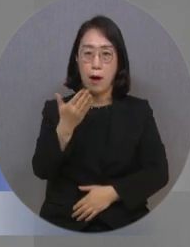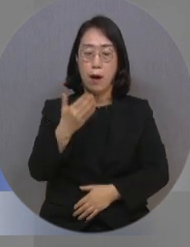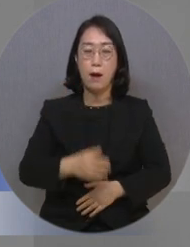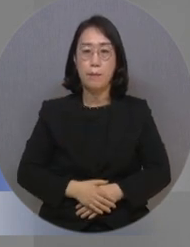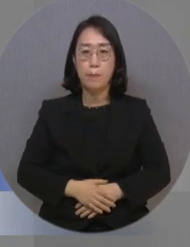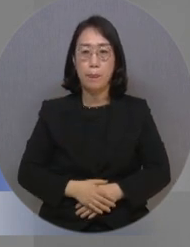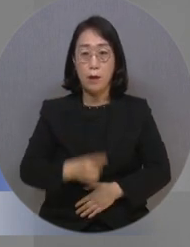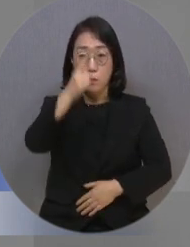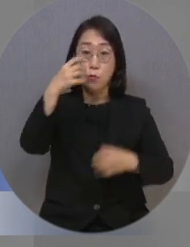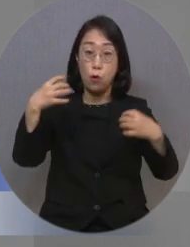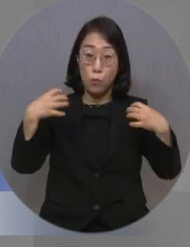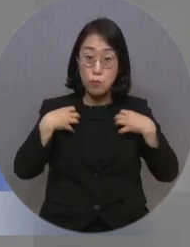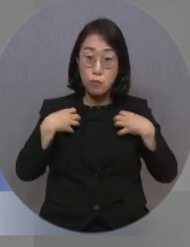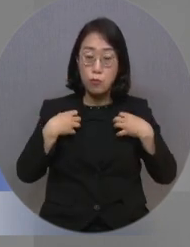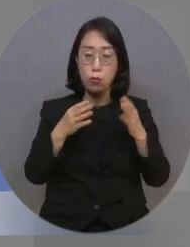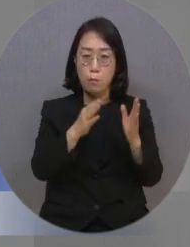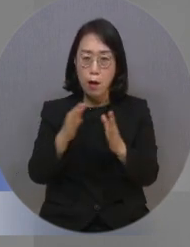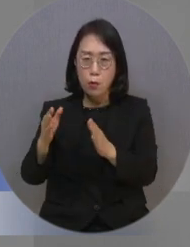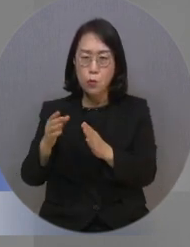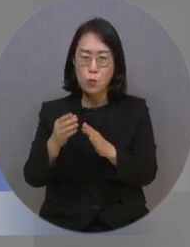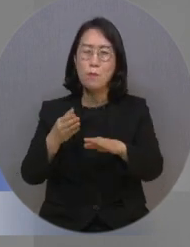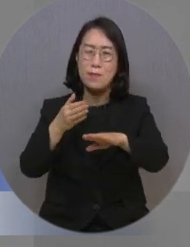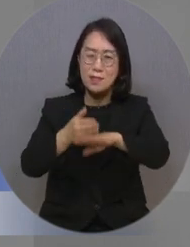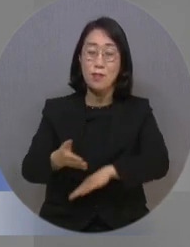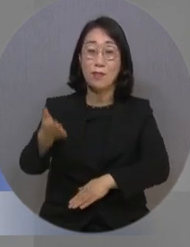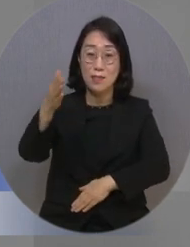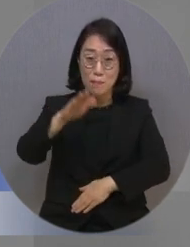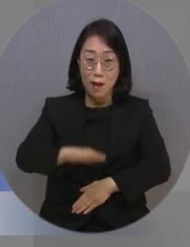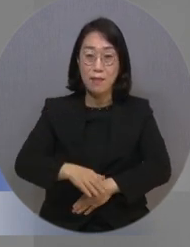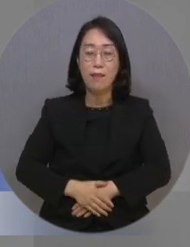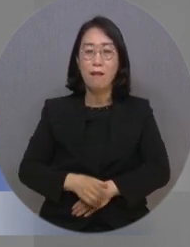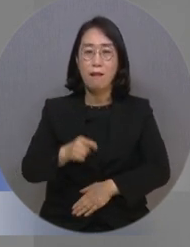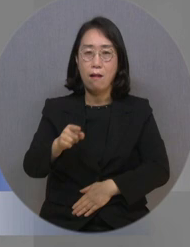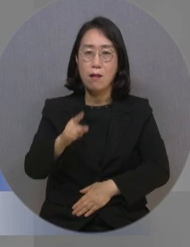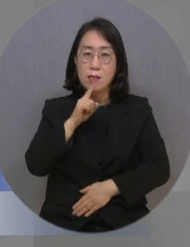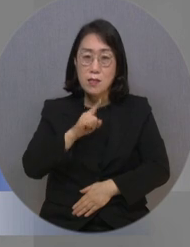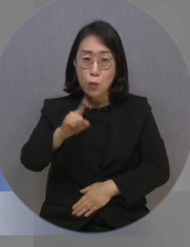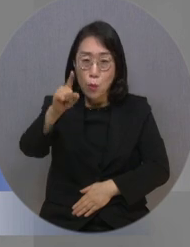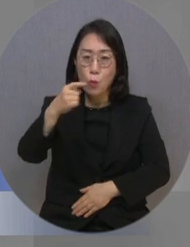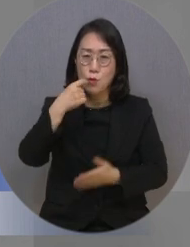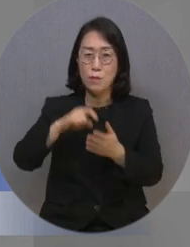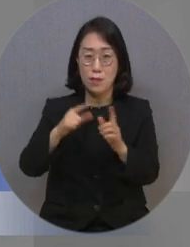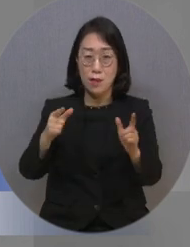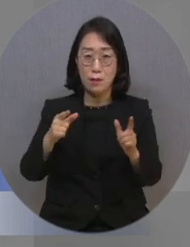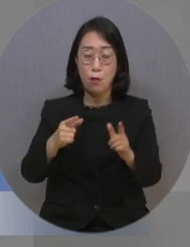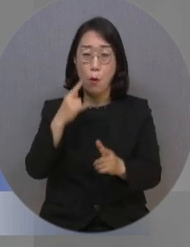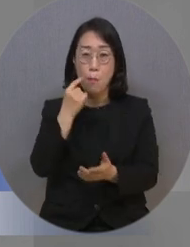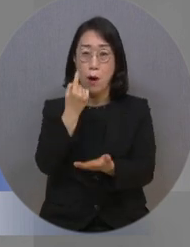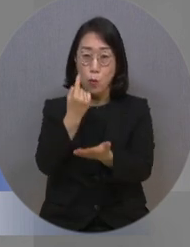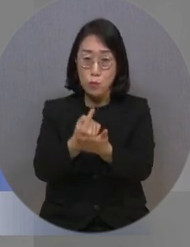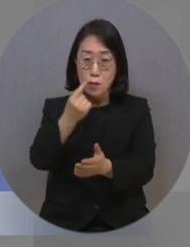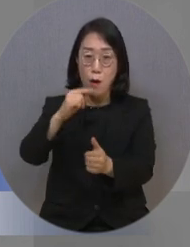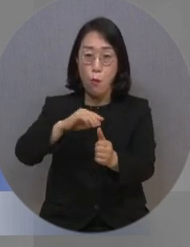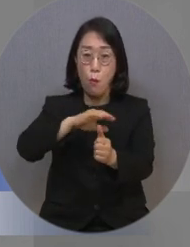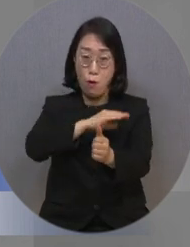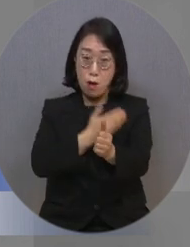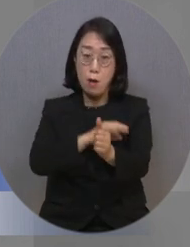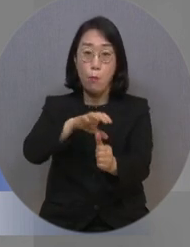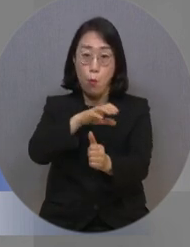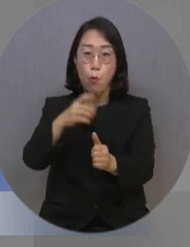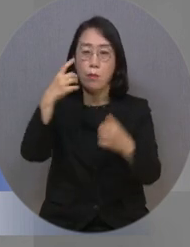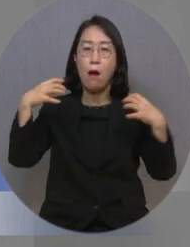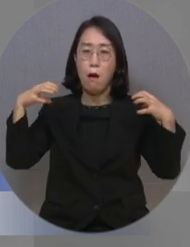정부의 이번 조치가 상당히 늦은 감은 있습니다 출생신고가 쉽지 않은 미혼부 자녀들의 권리보호는